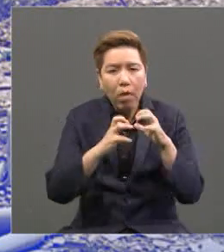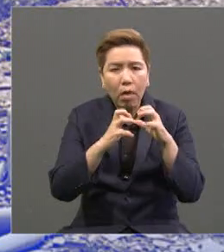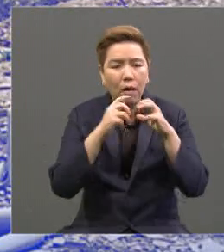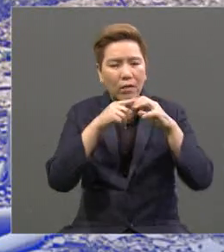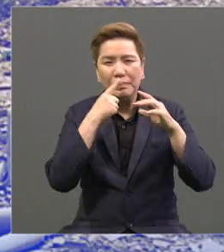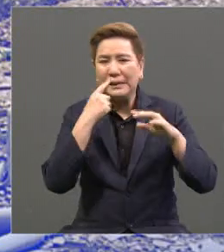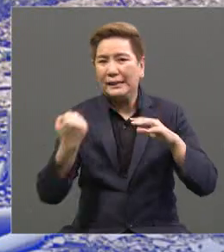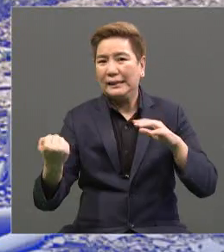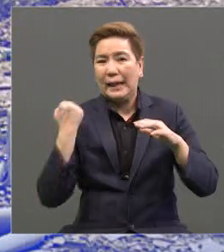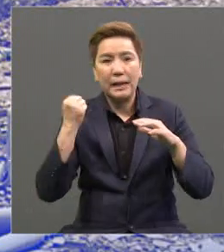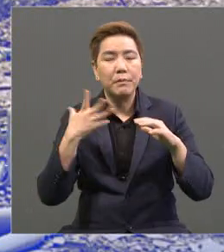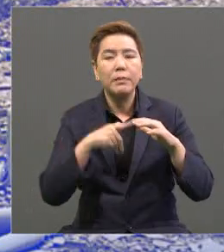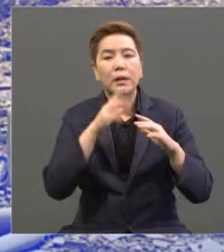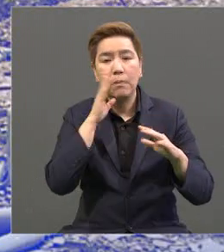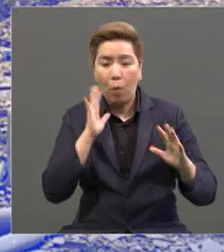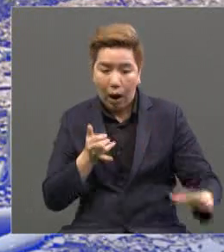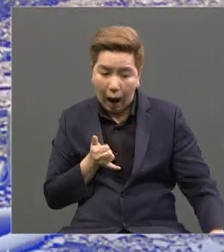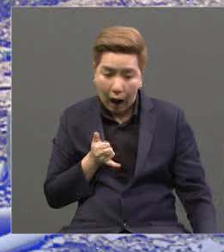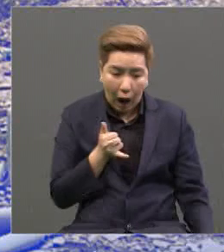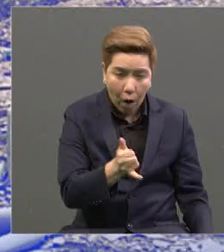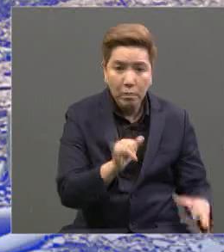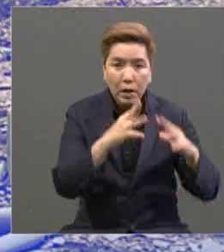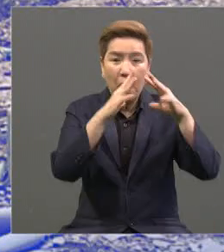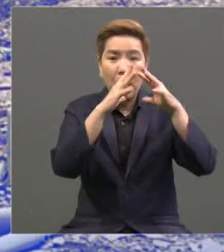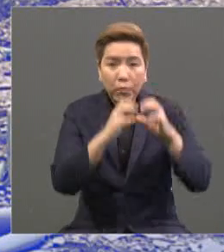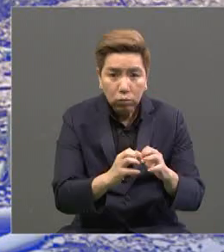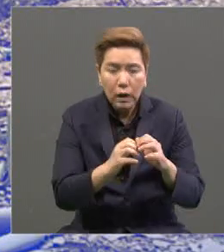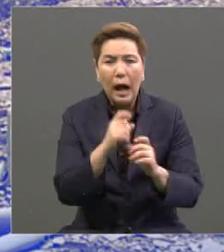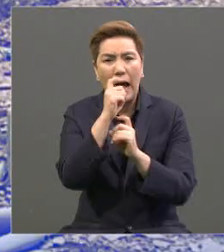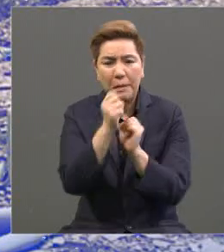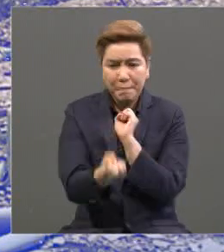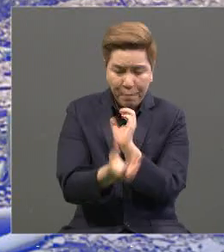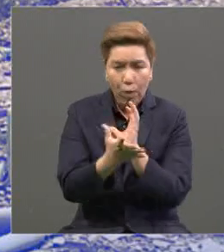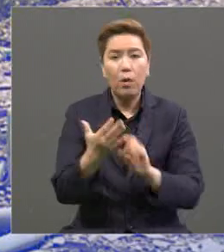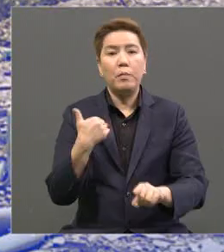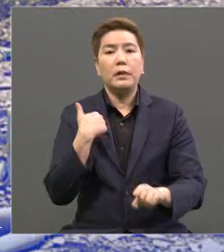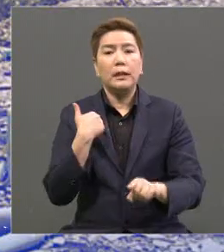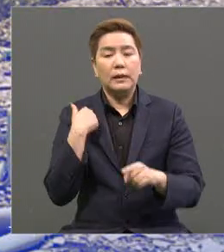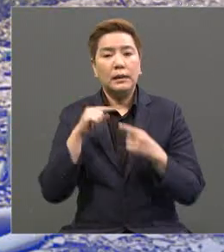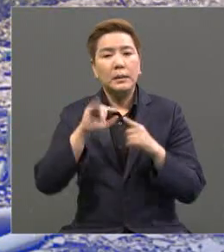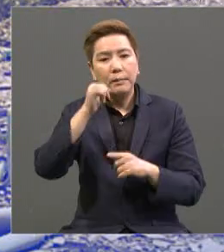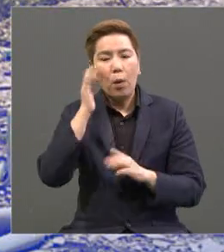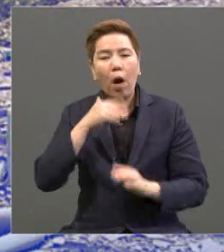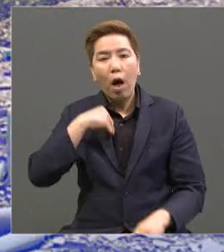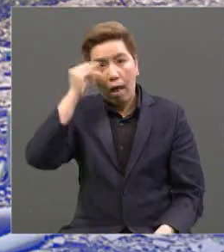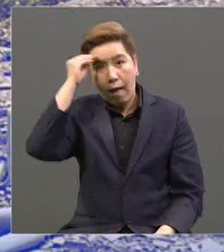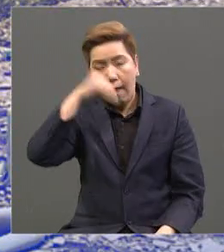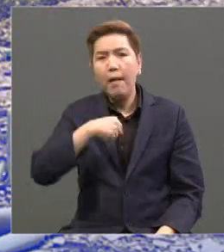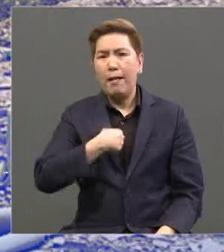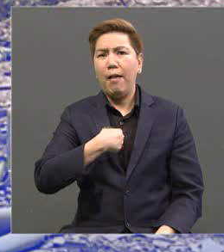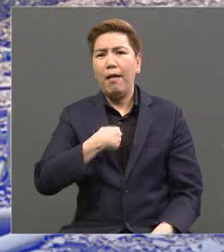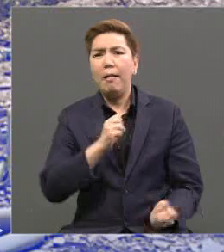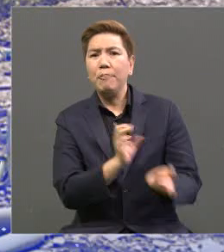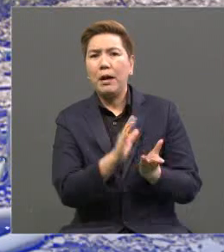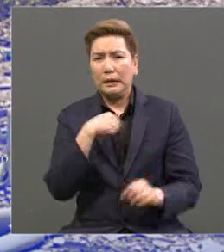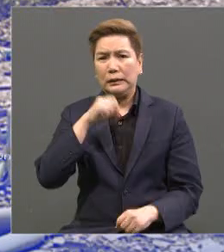วมันไม่แข็งแรงอยู่แล้วเพราะฉะนั้นถ้าเกิดว่าเข้าไปเนี่ยมันก็อาจจะทำให้เกิดอันตรายได้แล้วก็อาจจะมีการแอบอ้างเป็นผู้ประสบ